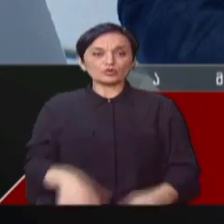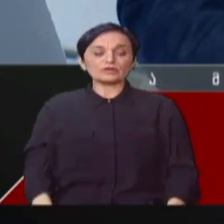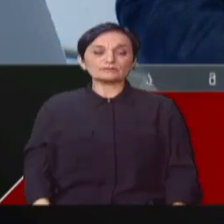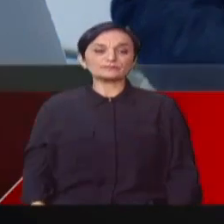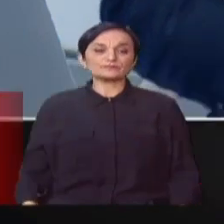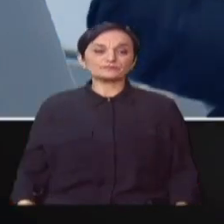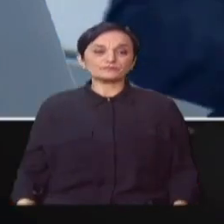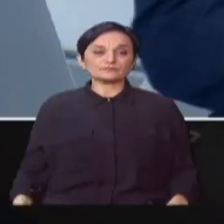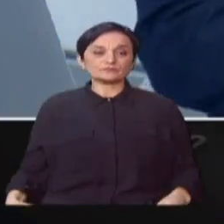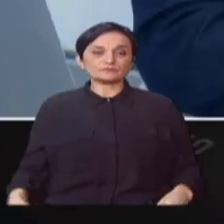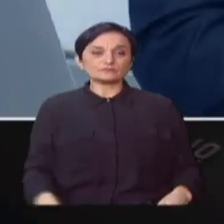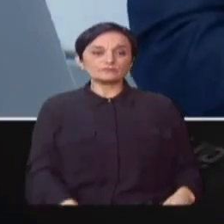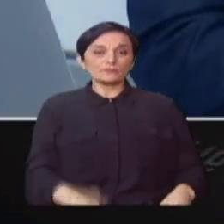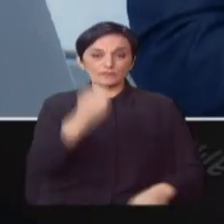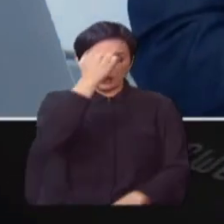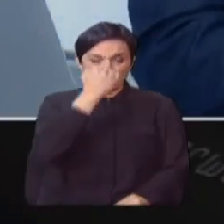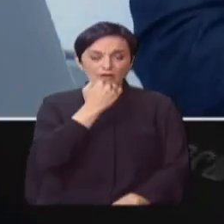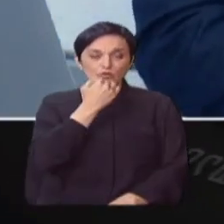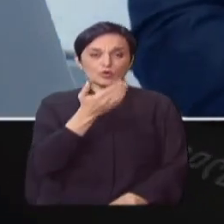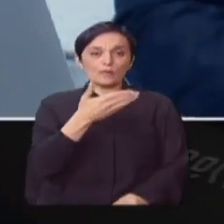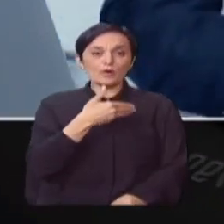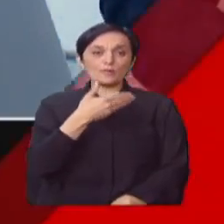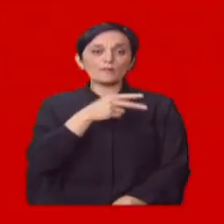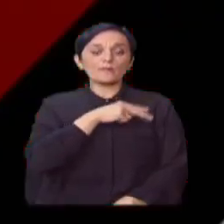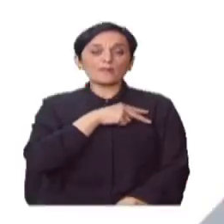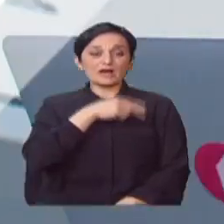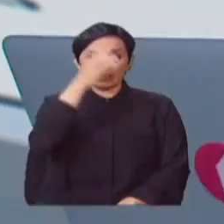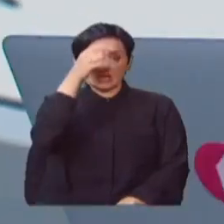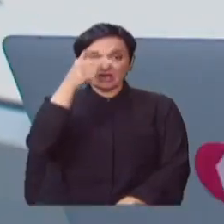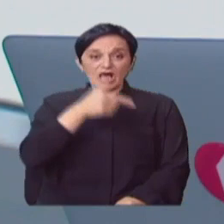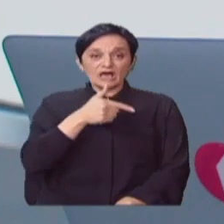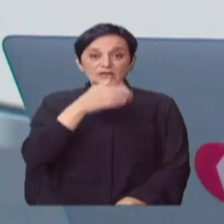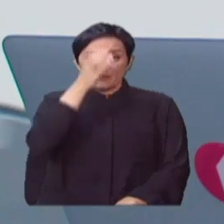obistuis. Madloba moțoivistuis. Parlamentis განათლებისა და